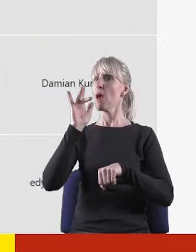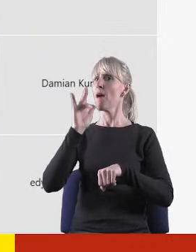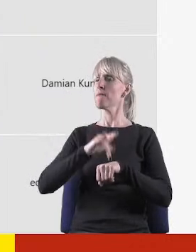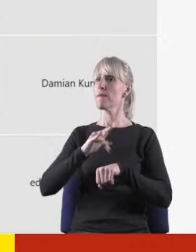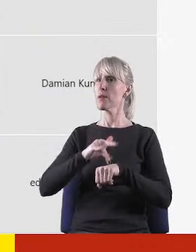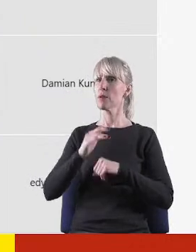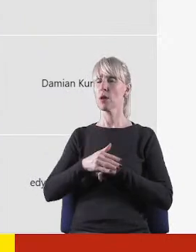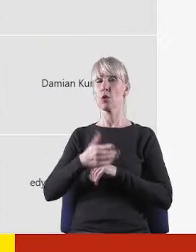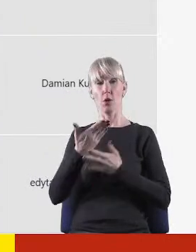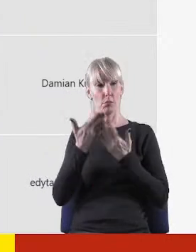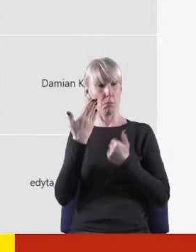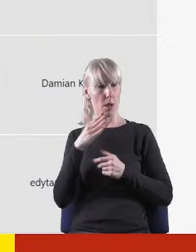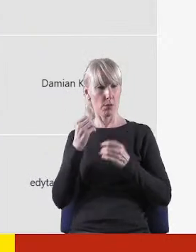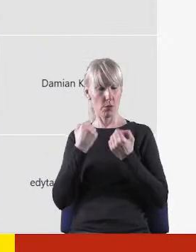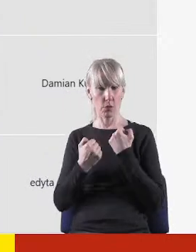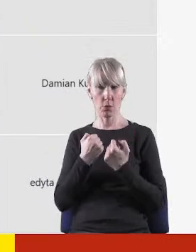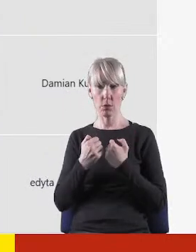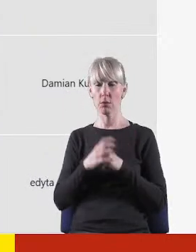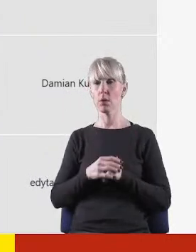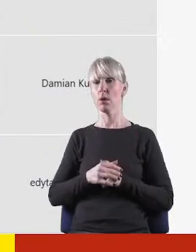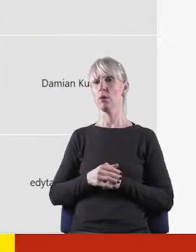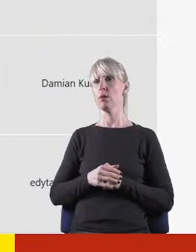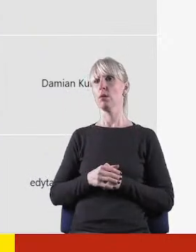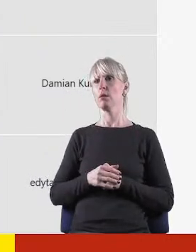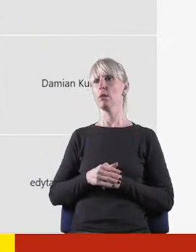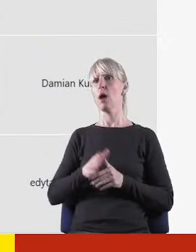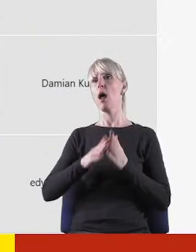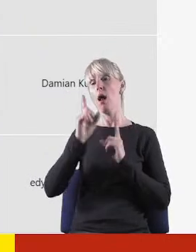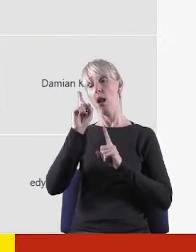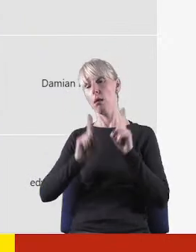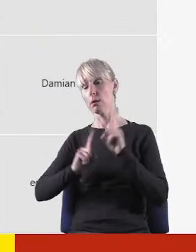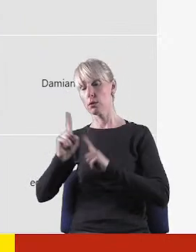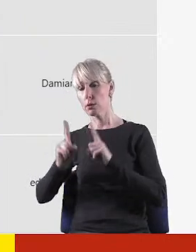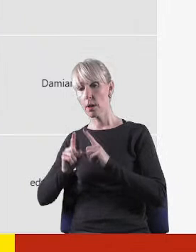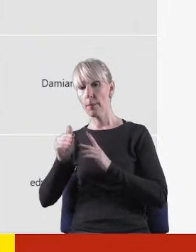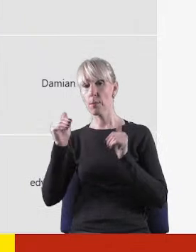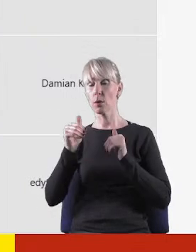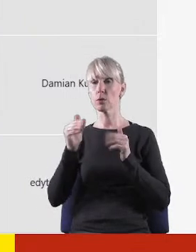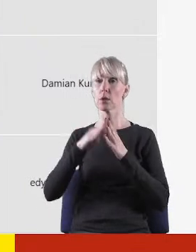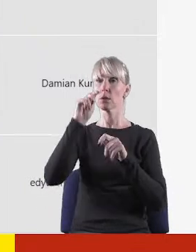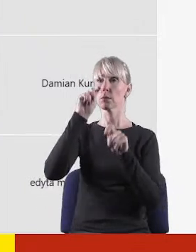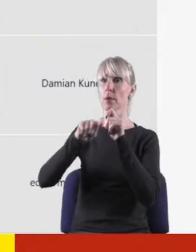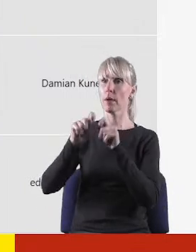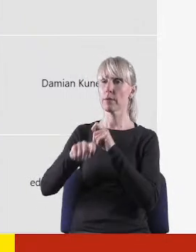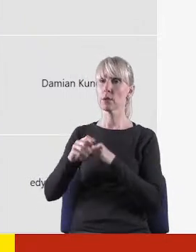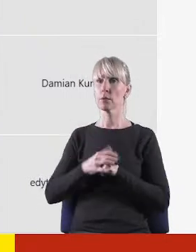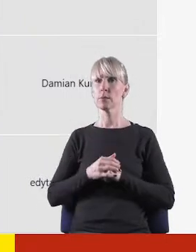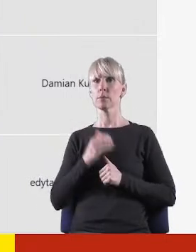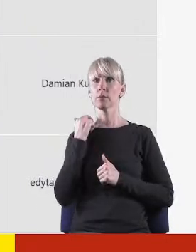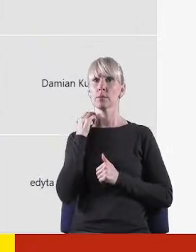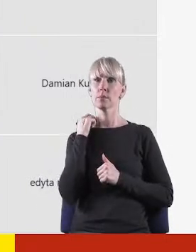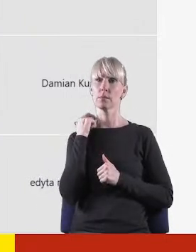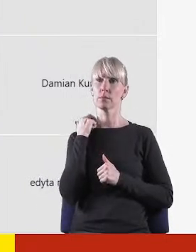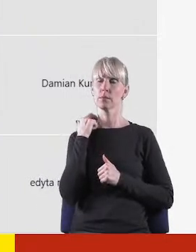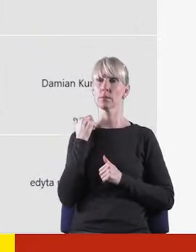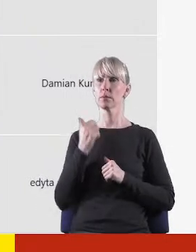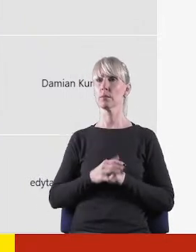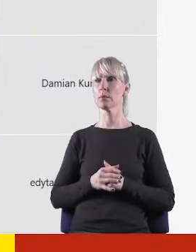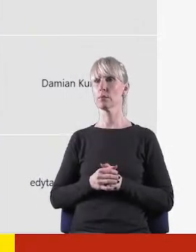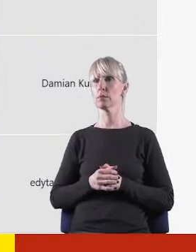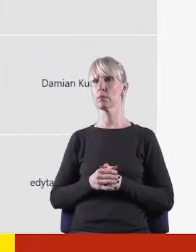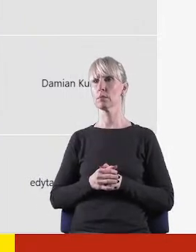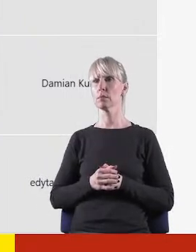trudne, ja wiem, ale jednak czasami można na przykład taką, podczas na przykład